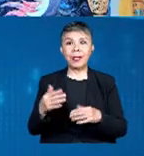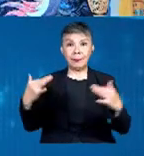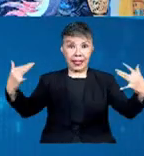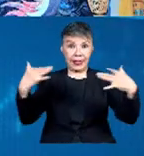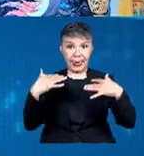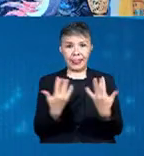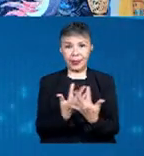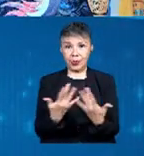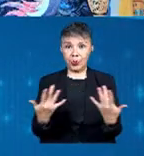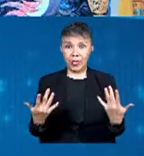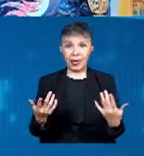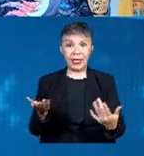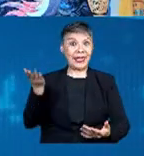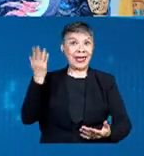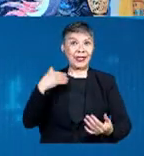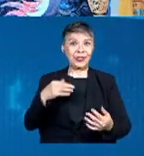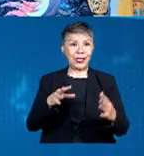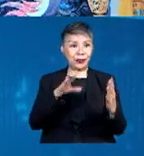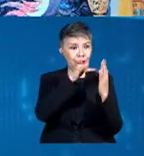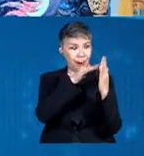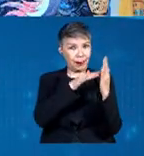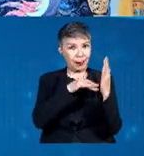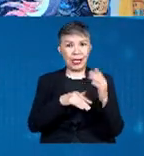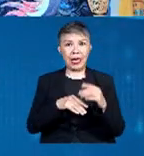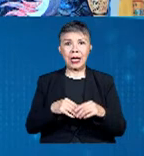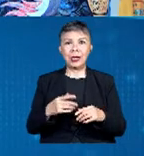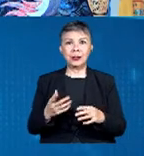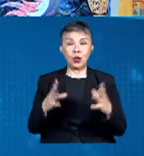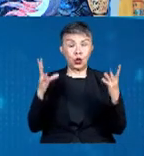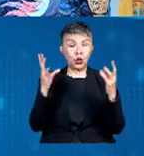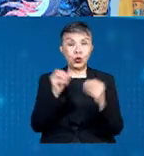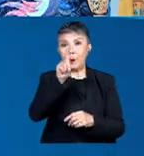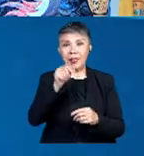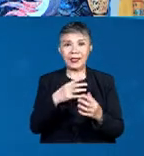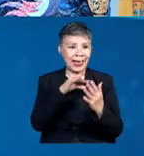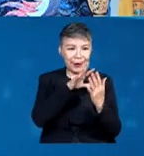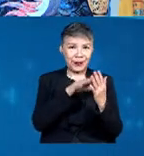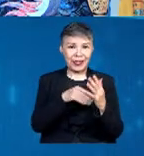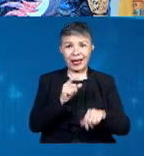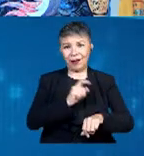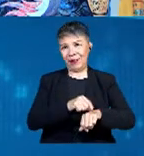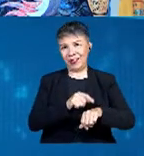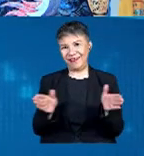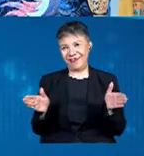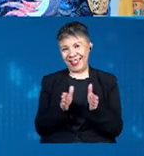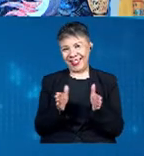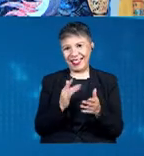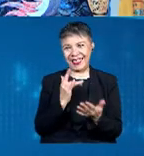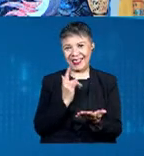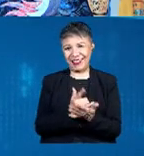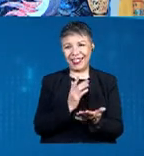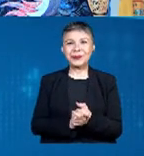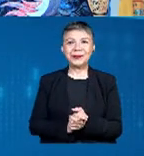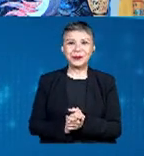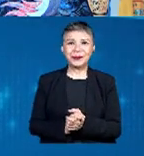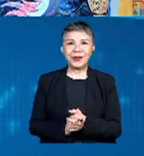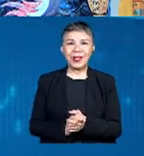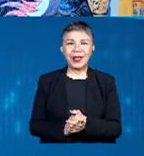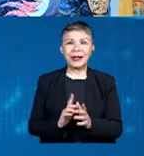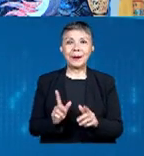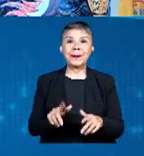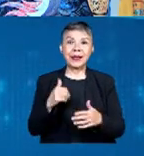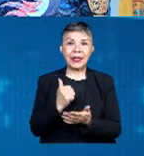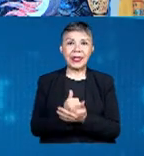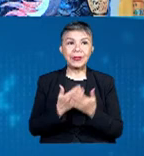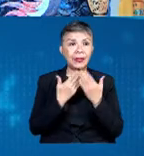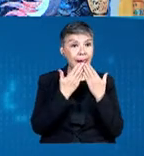dan masyarakat yang tadi sudah saya bacakan. Mohon maaf jika tidak terbacakan semuanya karena waktu kita sangat terbatas. Tapi tentu saja